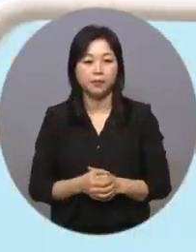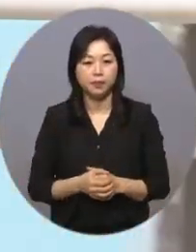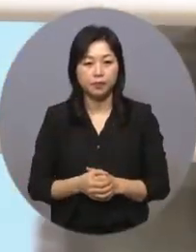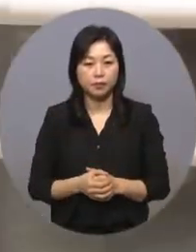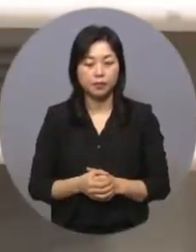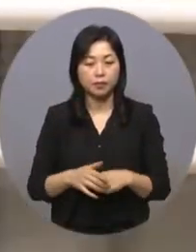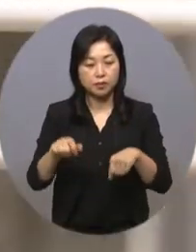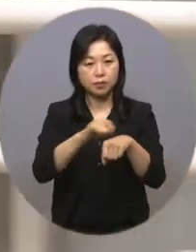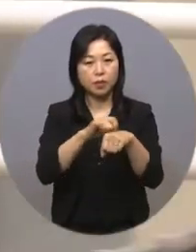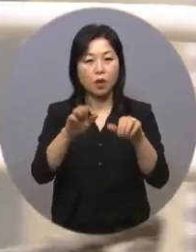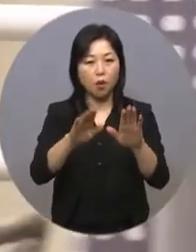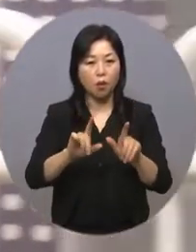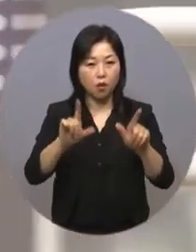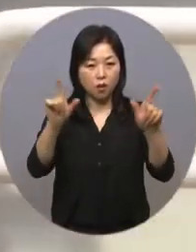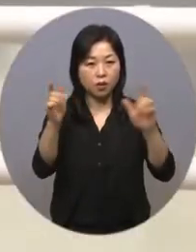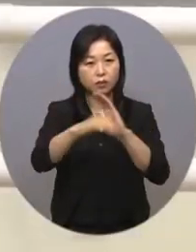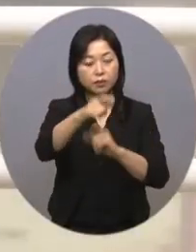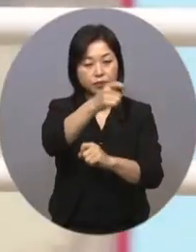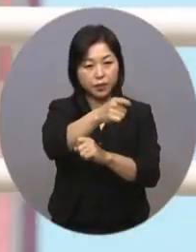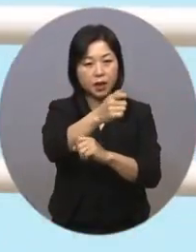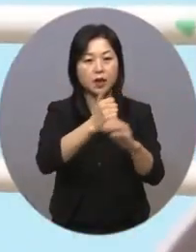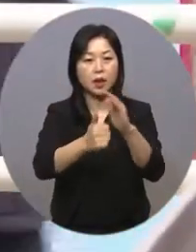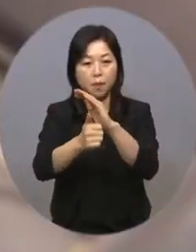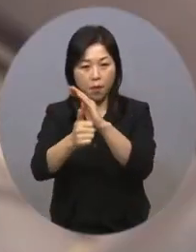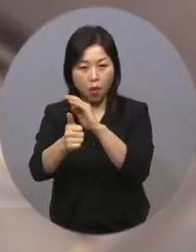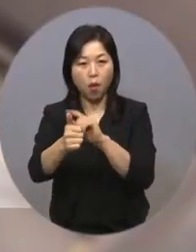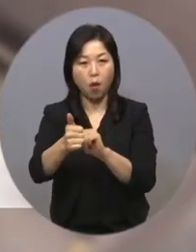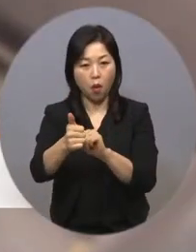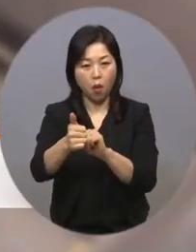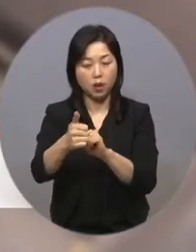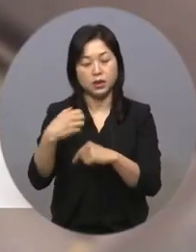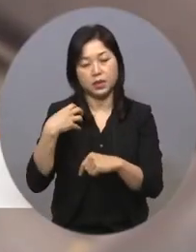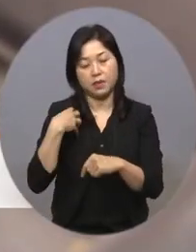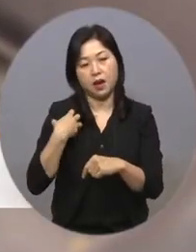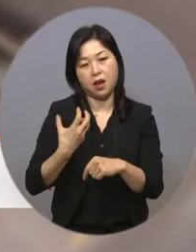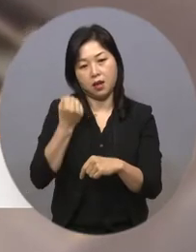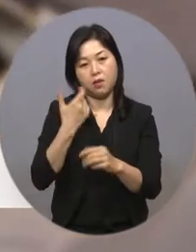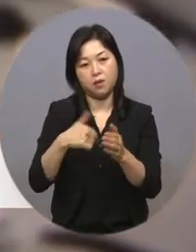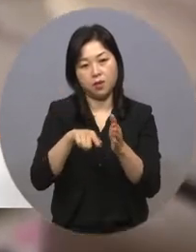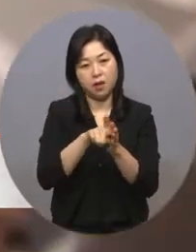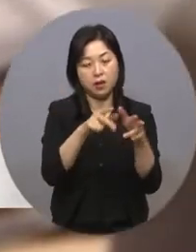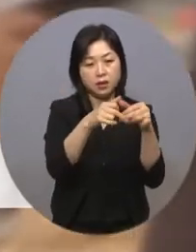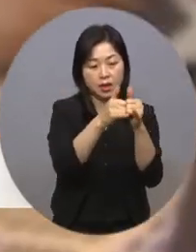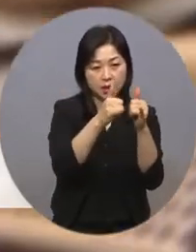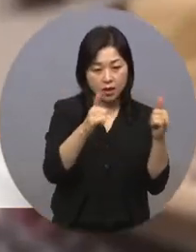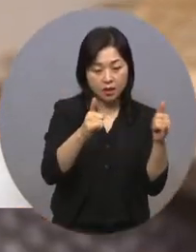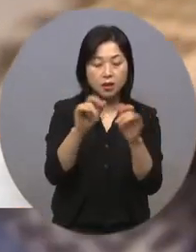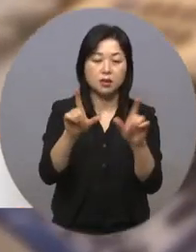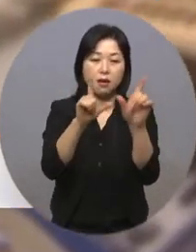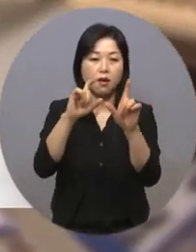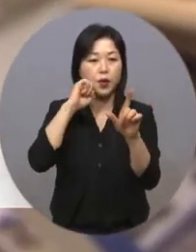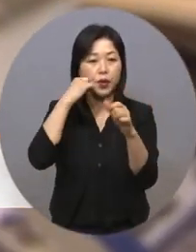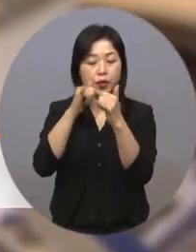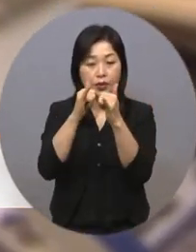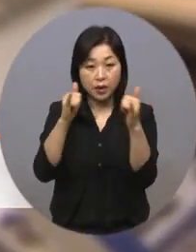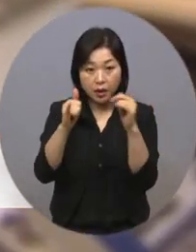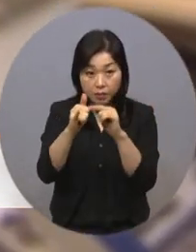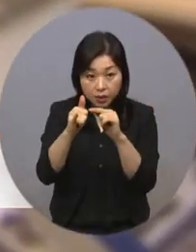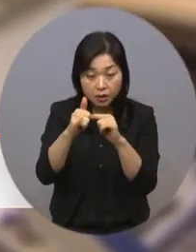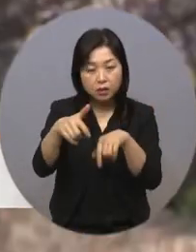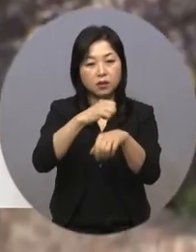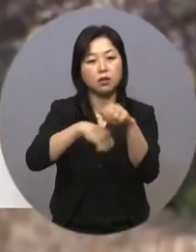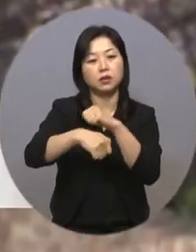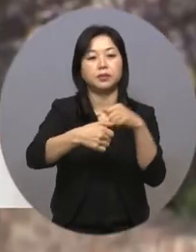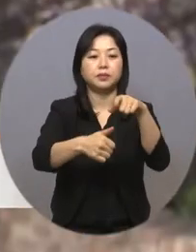특히 올해는 공직 내 대표성을 높이기 위해 장애인 저소득층의 채용 기회를 적극 보자 말 방침입니다